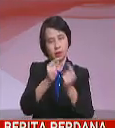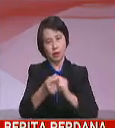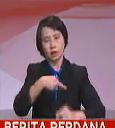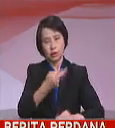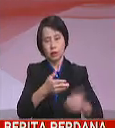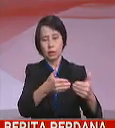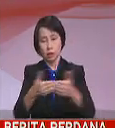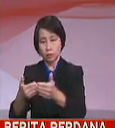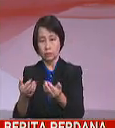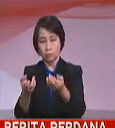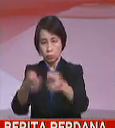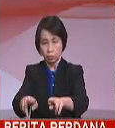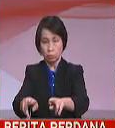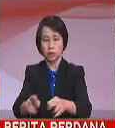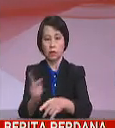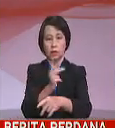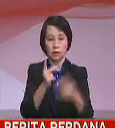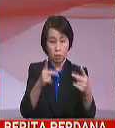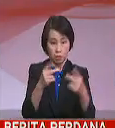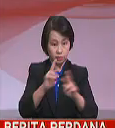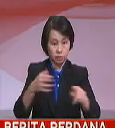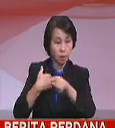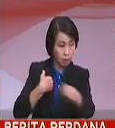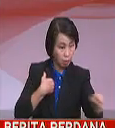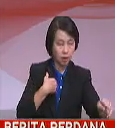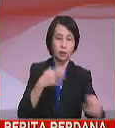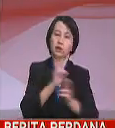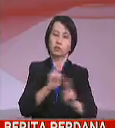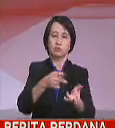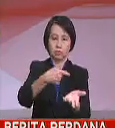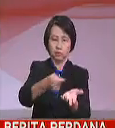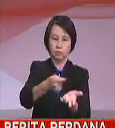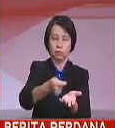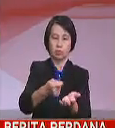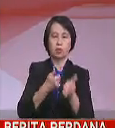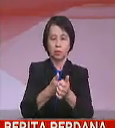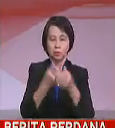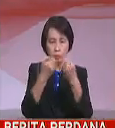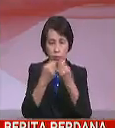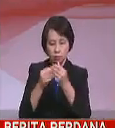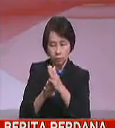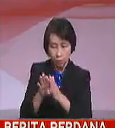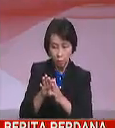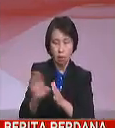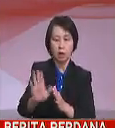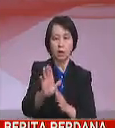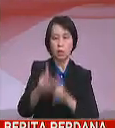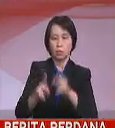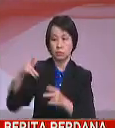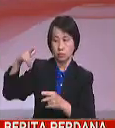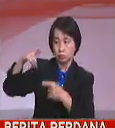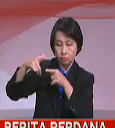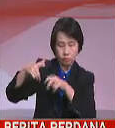menerusi lanjutan kontrak. Peruncit sedia ada hanya akan dikenakan sewa berdasarkan kadar pertumbuhan penumpang